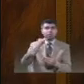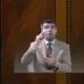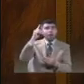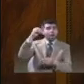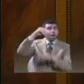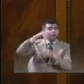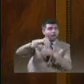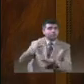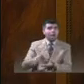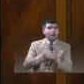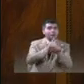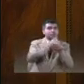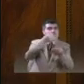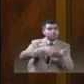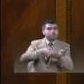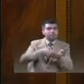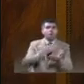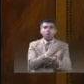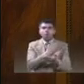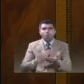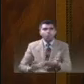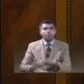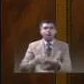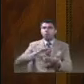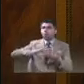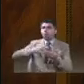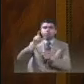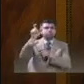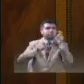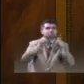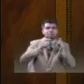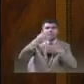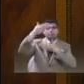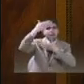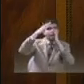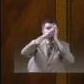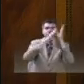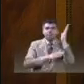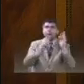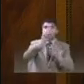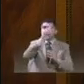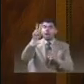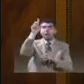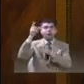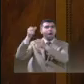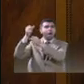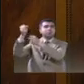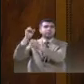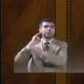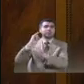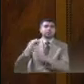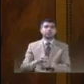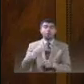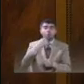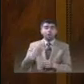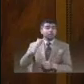سبحانه وتعالى علينا وعلى هذا الحكومة وعلى هذا الشعب وعلى هذا الوطن وعلى ملكنا حفظه الله لنا. لابد أن نقول هذه